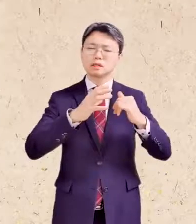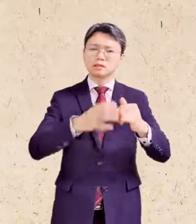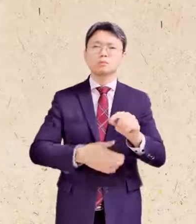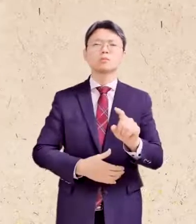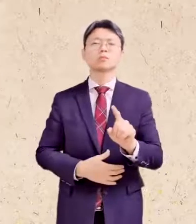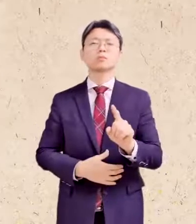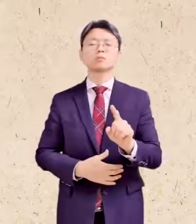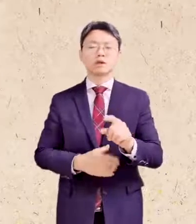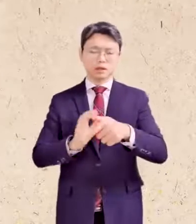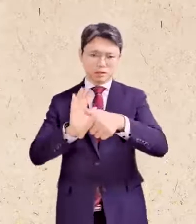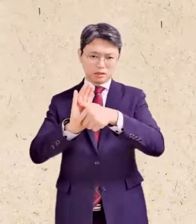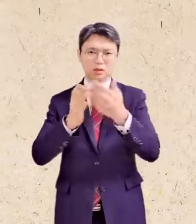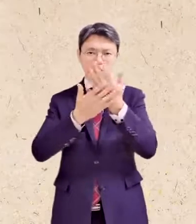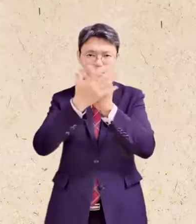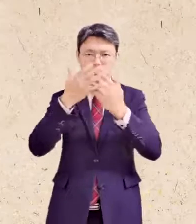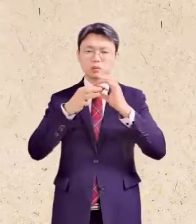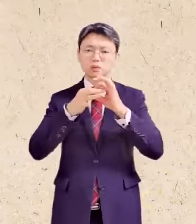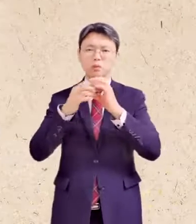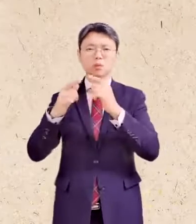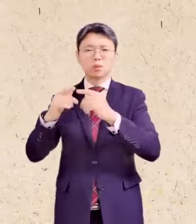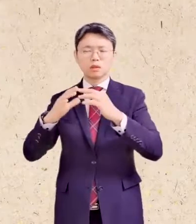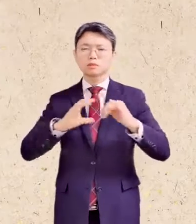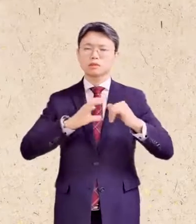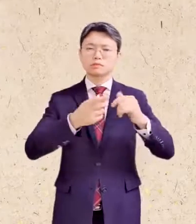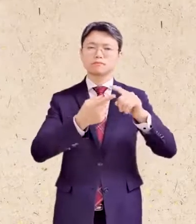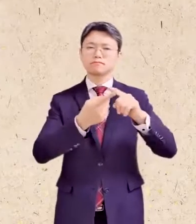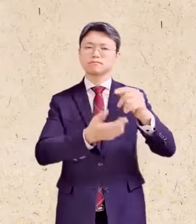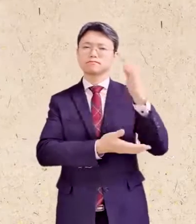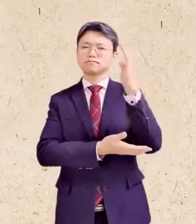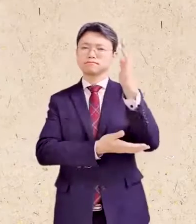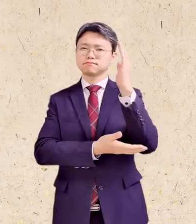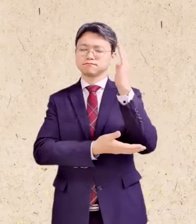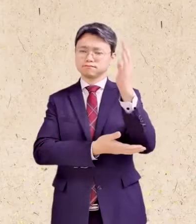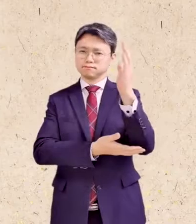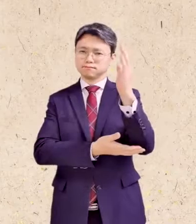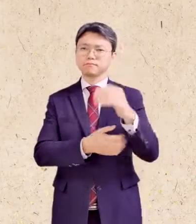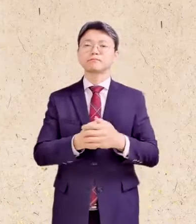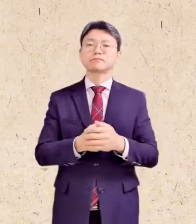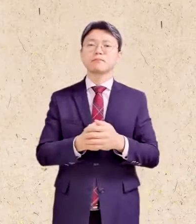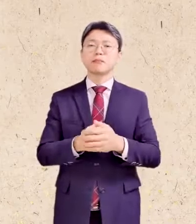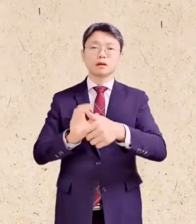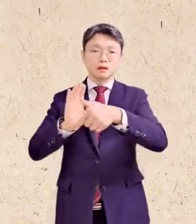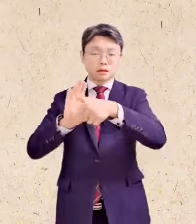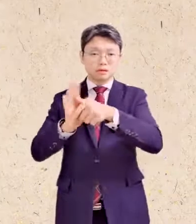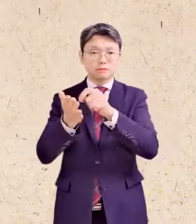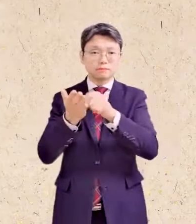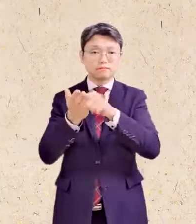교회와 세상이 어떠했길래 계시록은 환상을 통해 교회와 세상에 관한 이야기를 하고